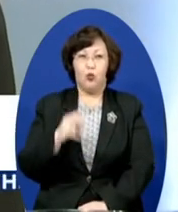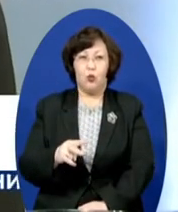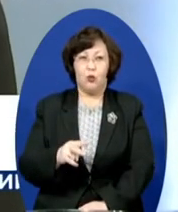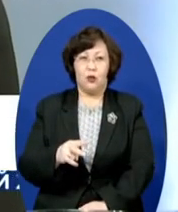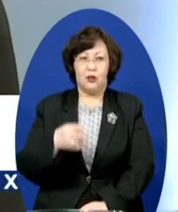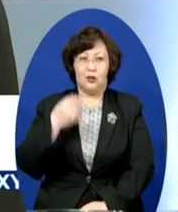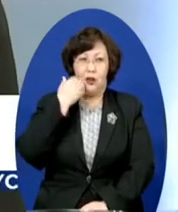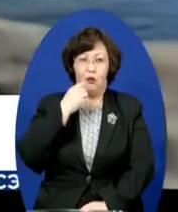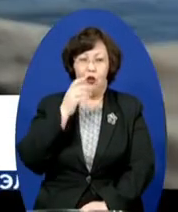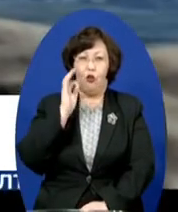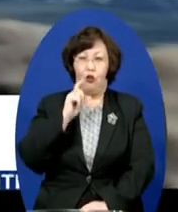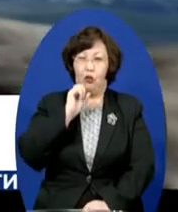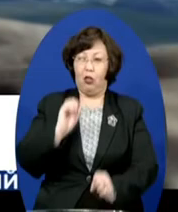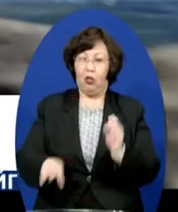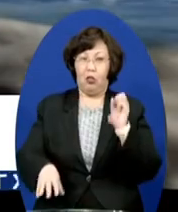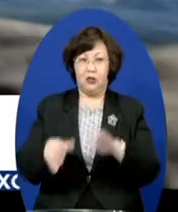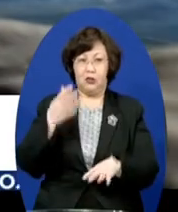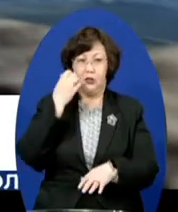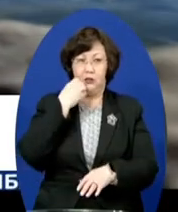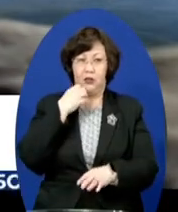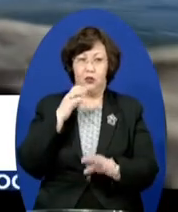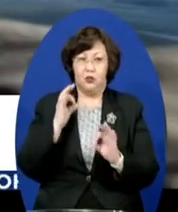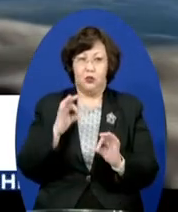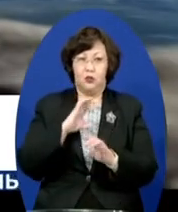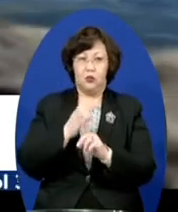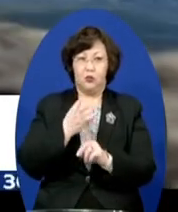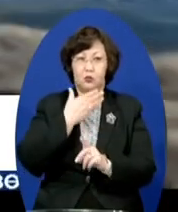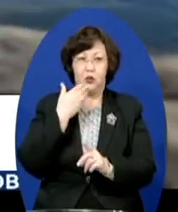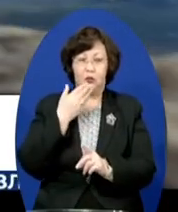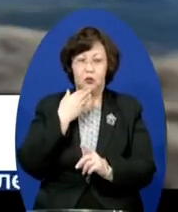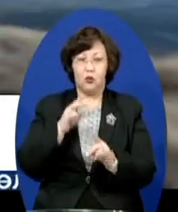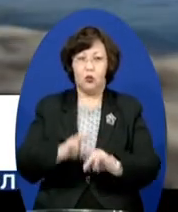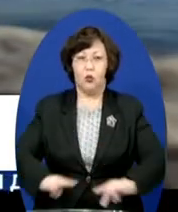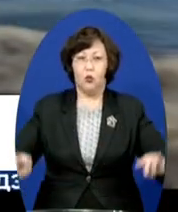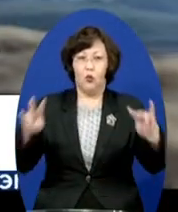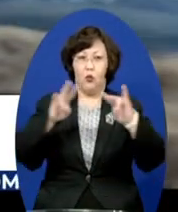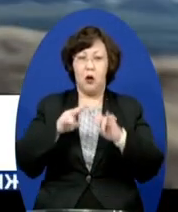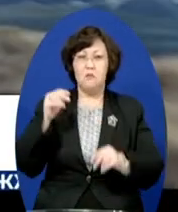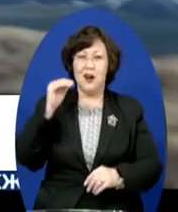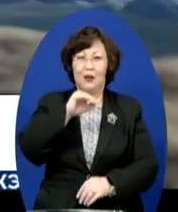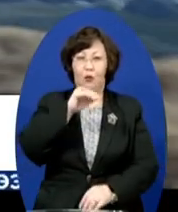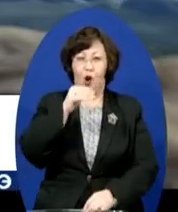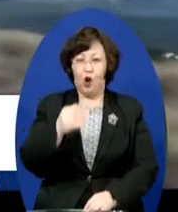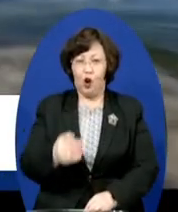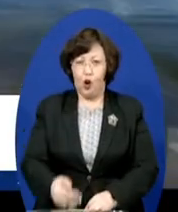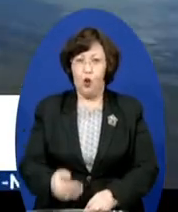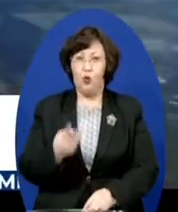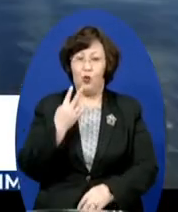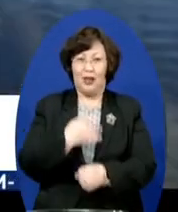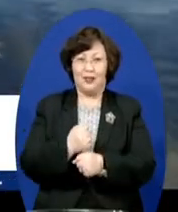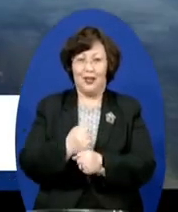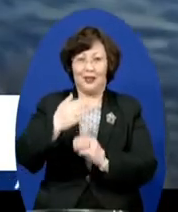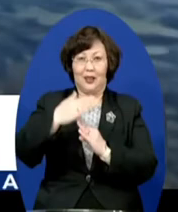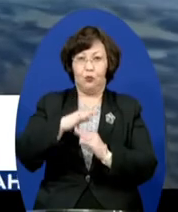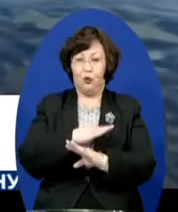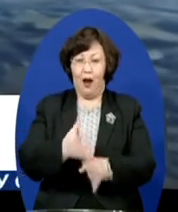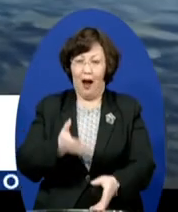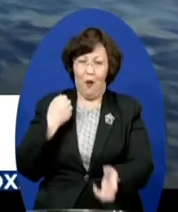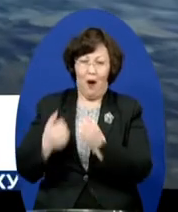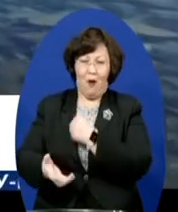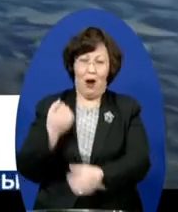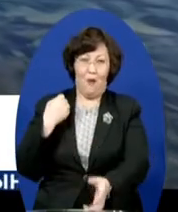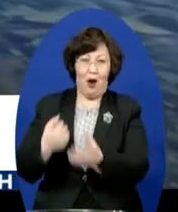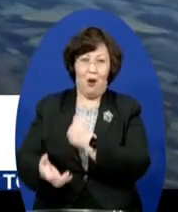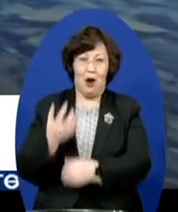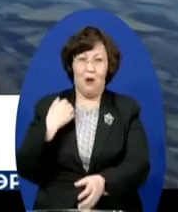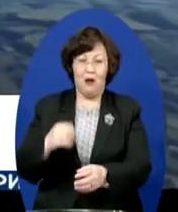одоо янз бүрийн болол их байгаа. Хөвсгөл нуурт живсэн машин техник хэрэгслийг татан гарах үйл ажиллагааг зогсоохгүй үргэлжлүүлэхийг нутгийн иргэд дэмжиж